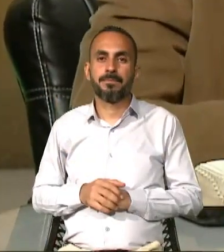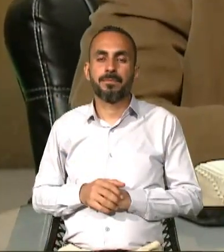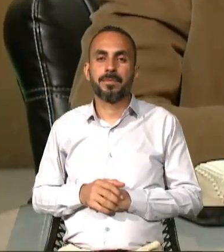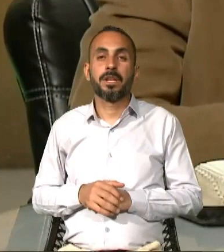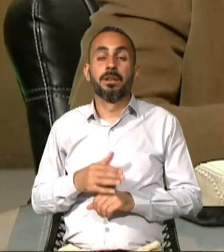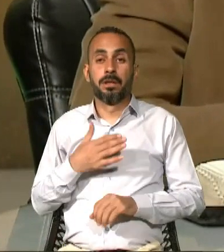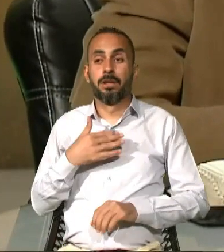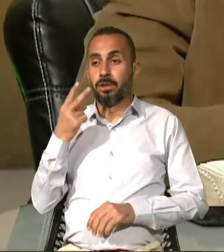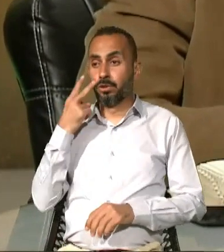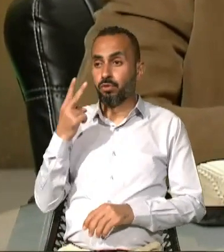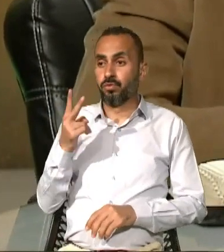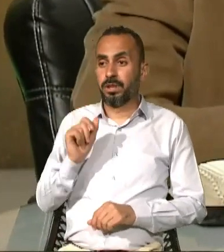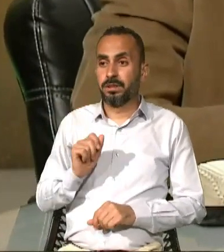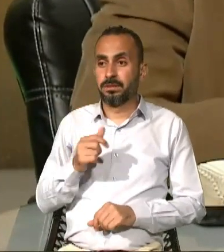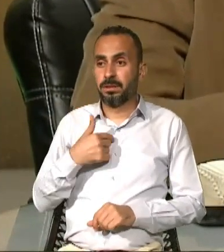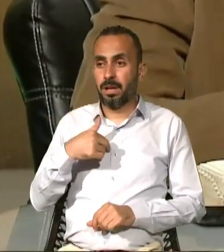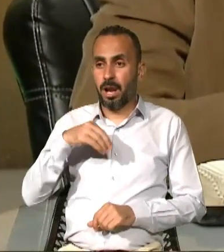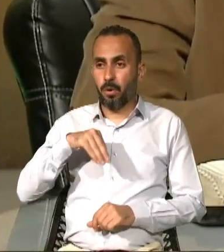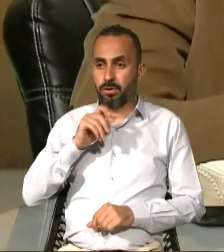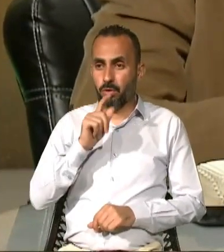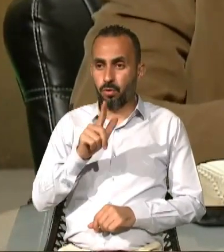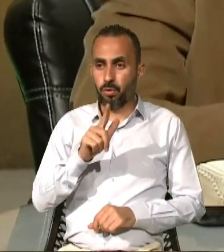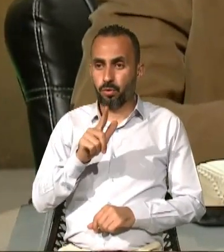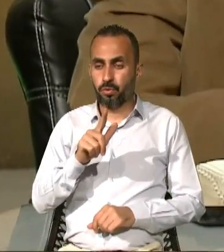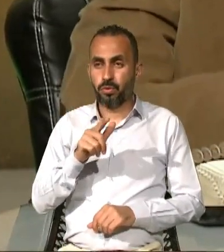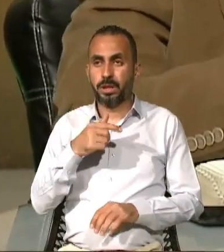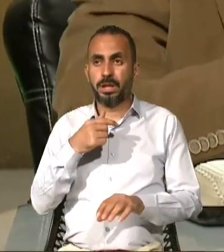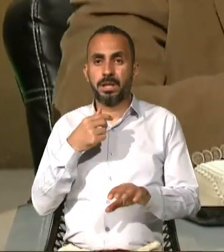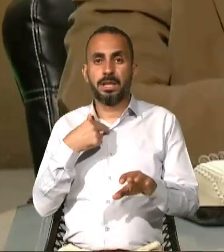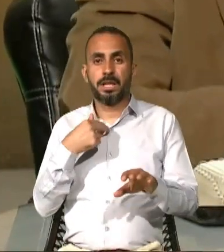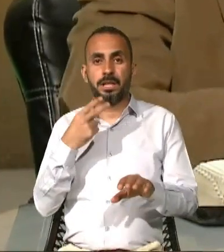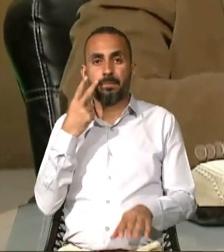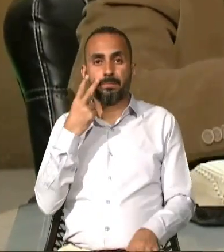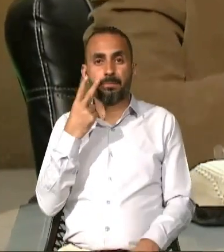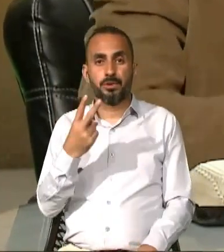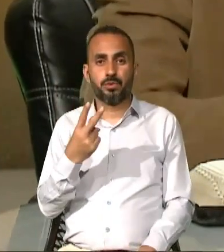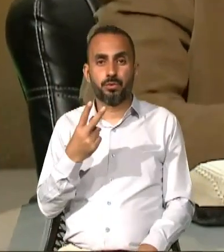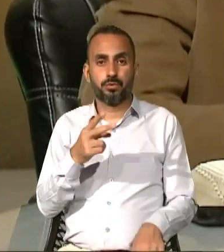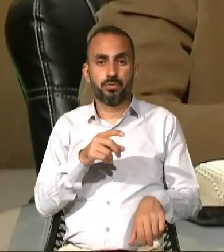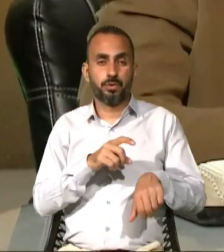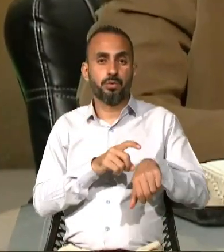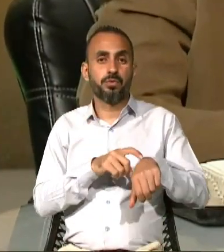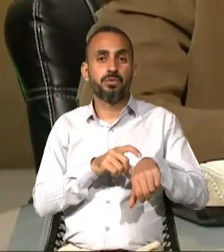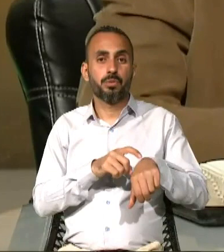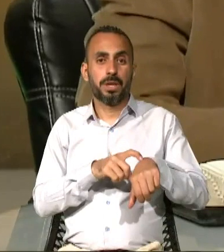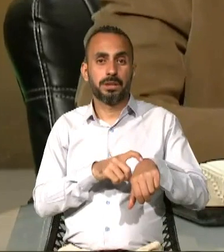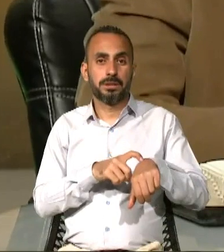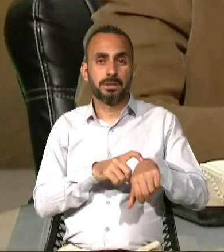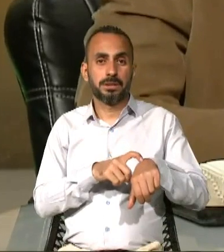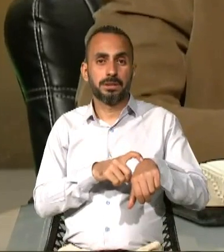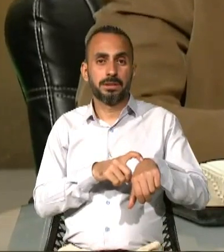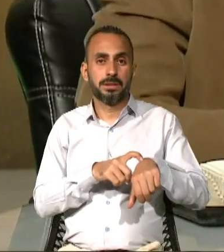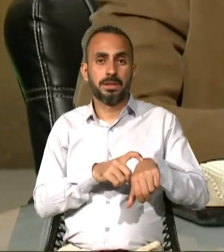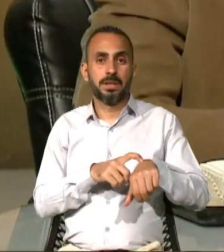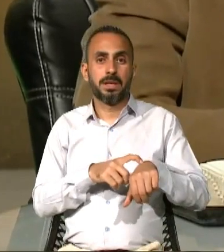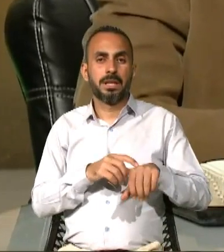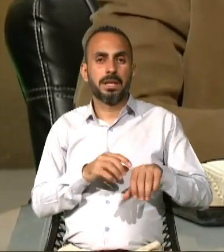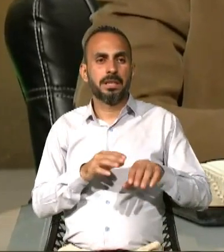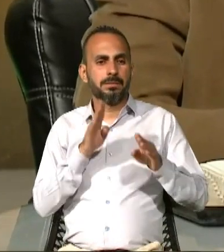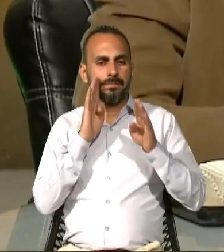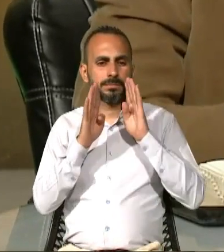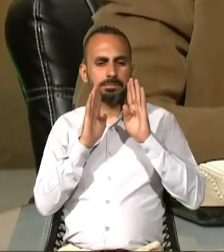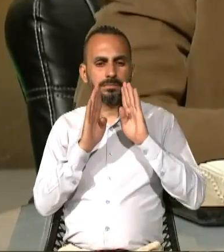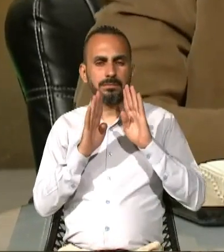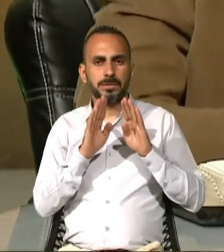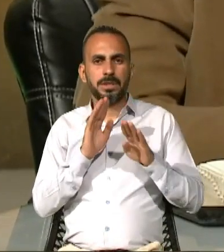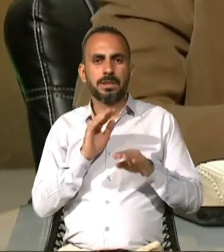لكن اللي انا بقوله اللي انا شايفه لنفسي، ان في وقت بحس نفسي انه بعد دقايق من قعدت قدام الفيسبوك بحس نفسي